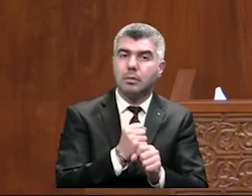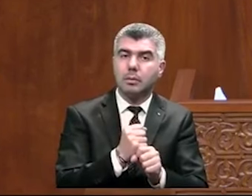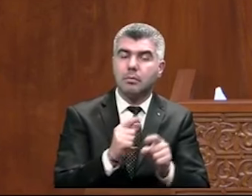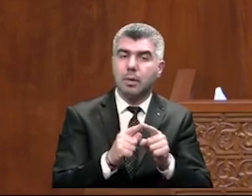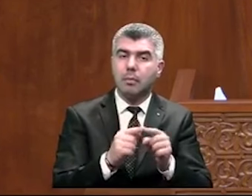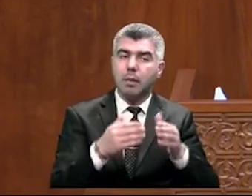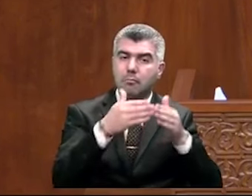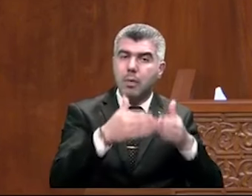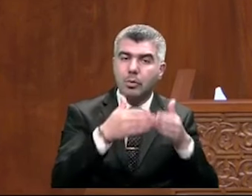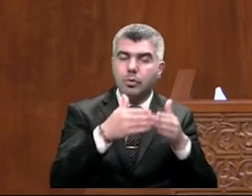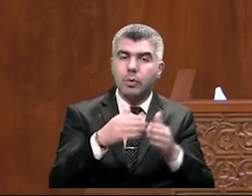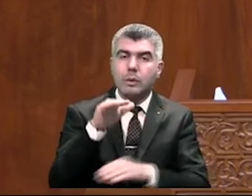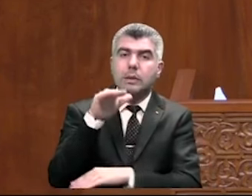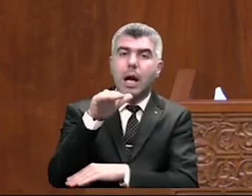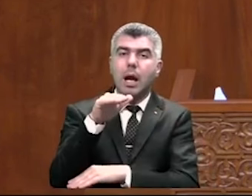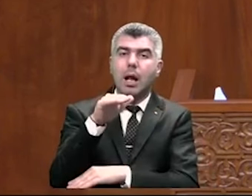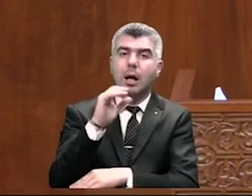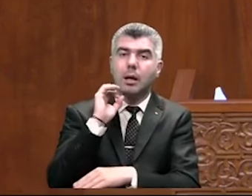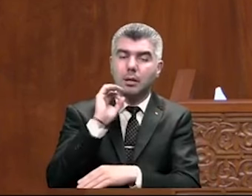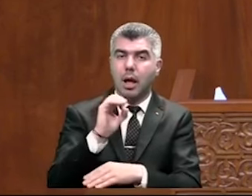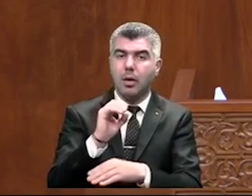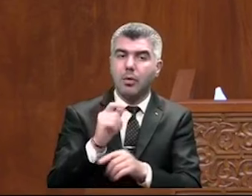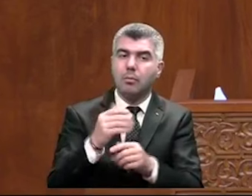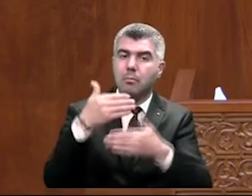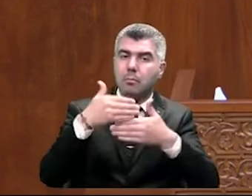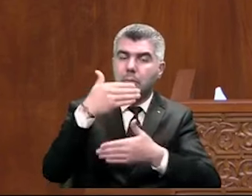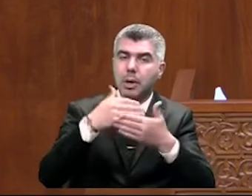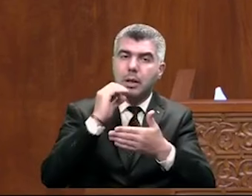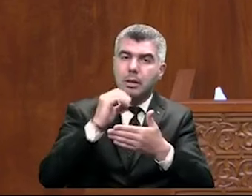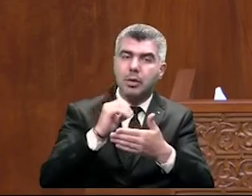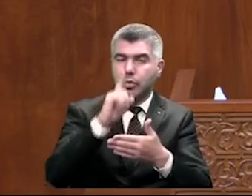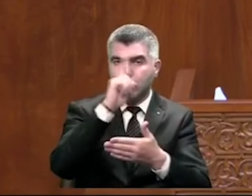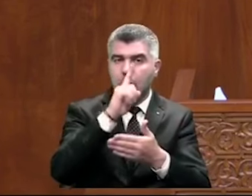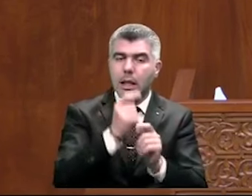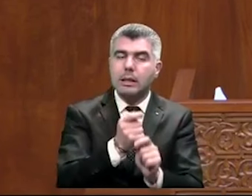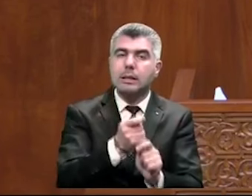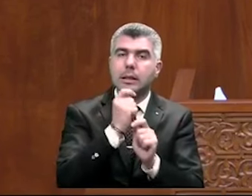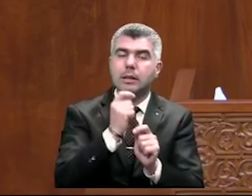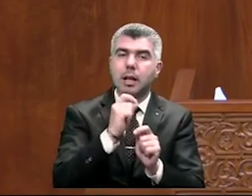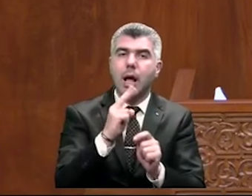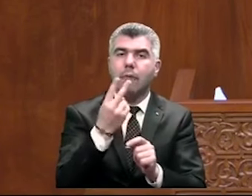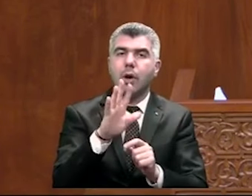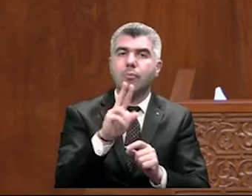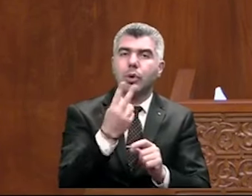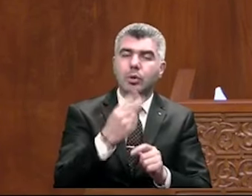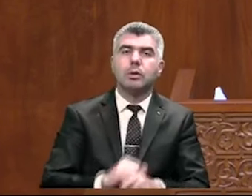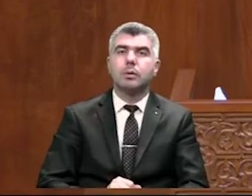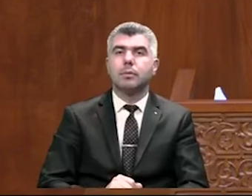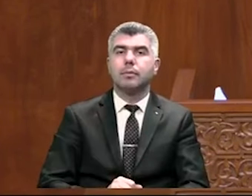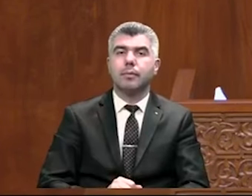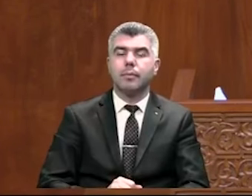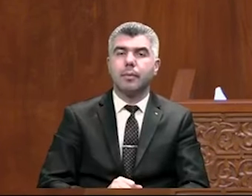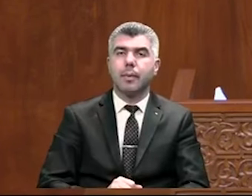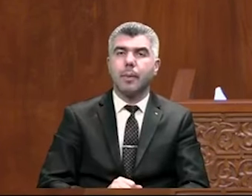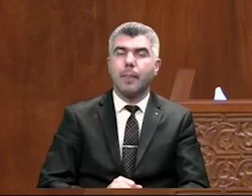الميناء ديال الجبل اللي احنا نقوم بالتقوي دياله اللي هو ديال الصيد ان شاء الله يكون جاهز في 2025 عندنا